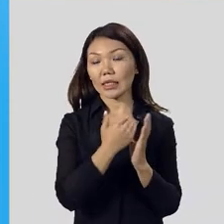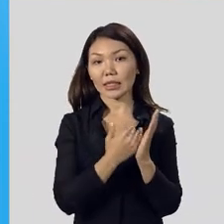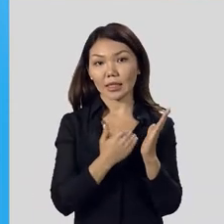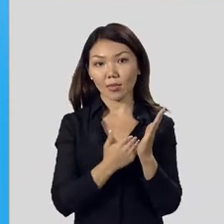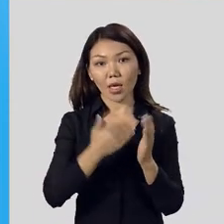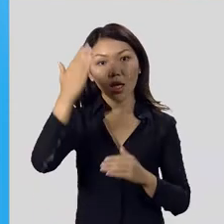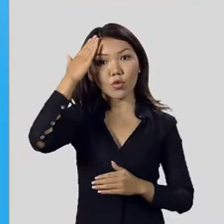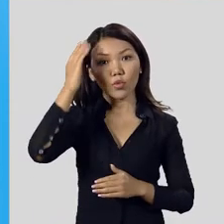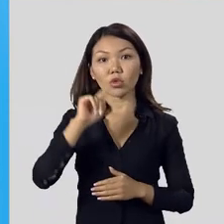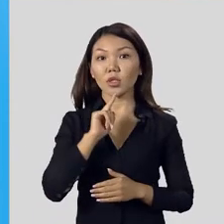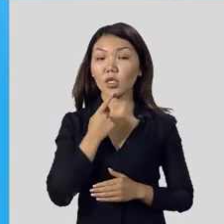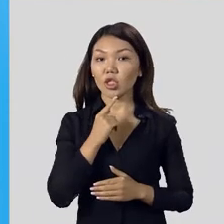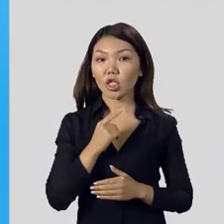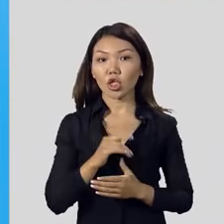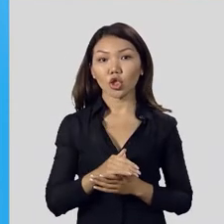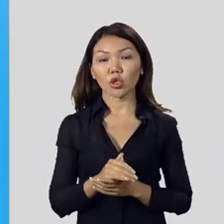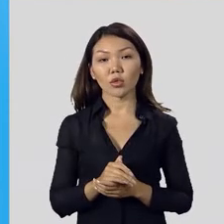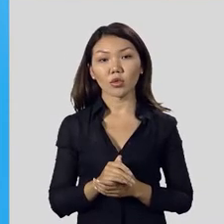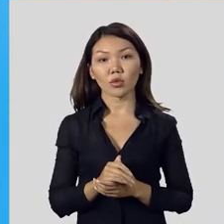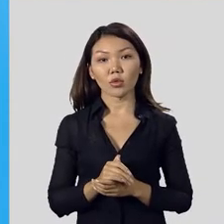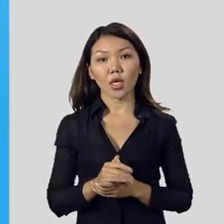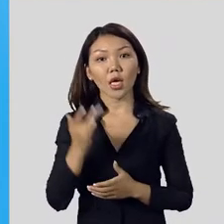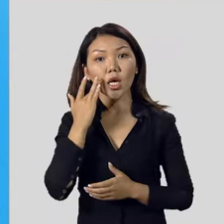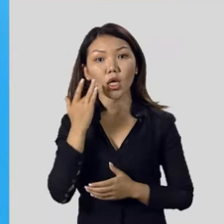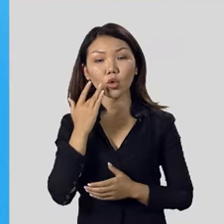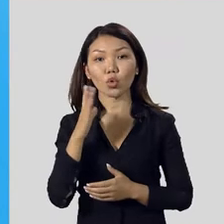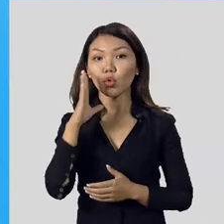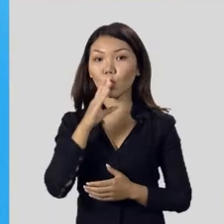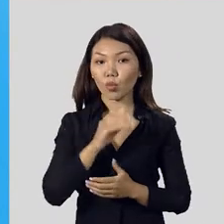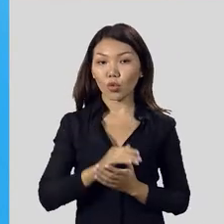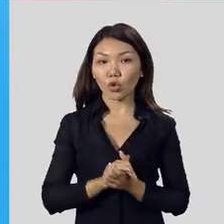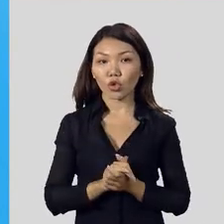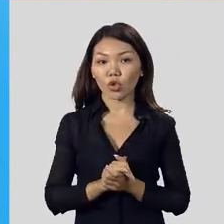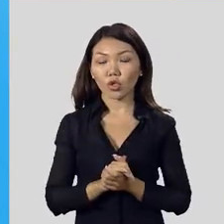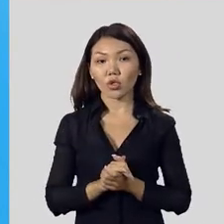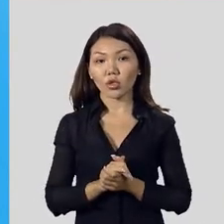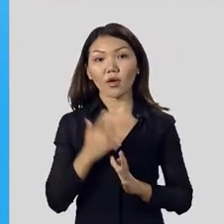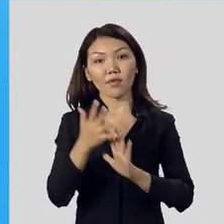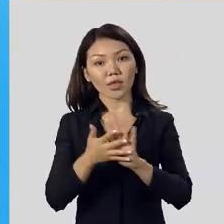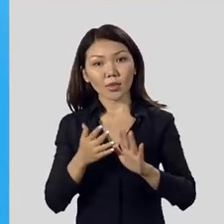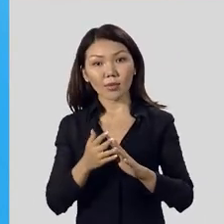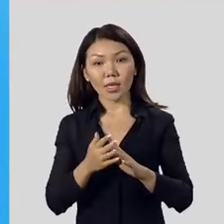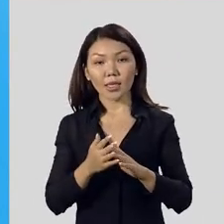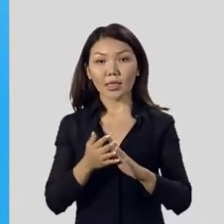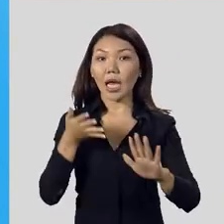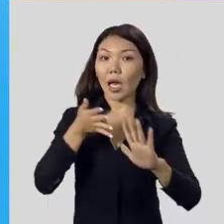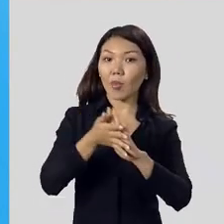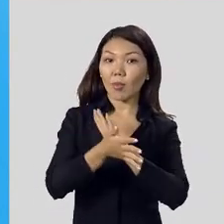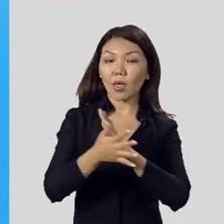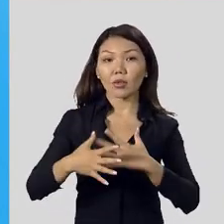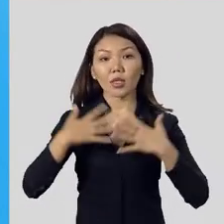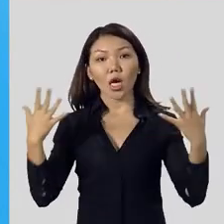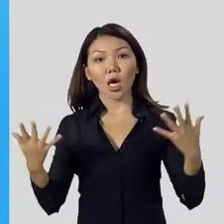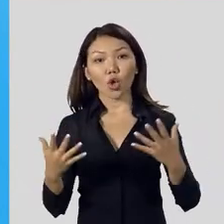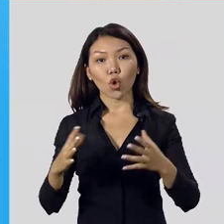мозг – сложнейший орган, который способен воспринимать и обрабатывать огромный объем